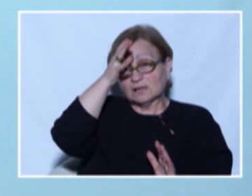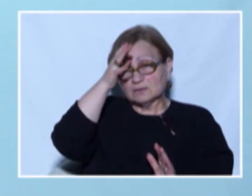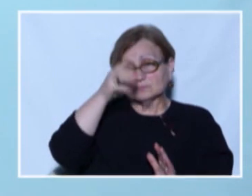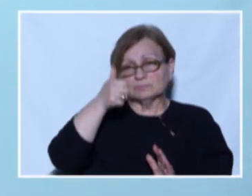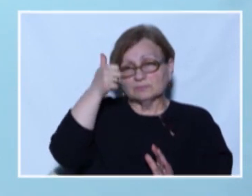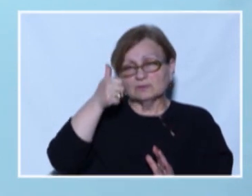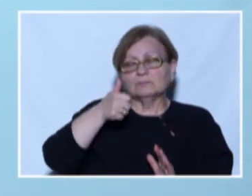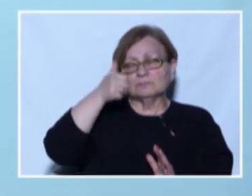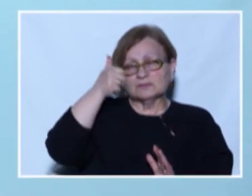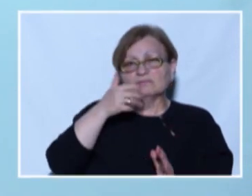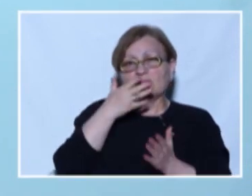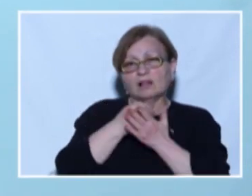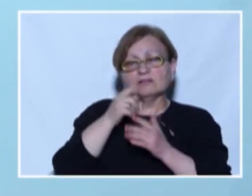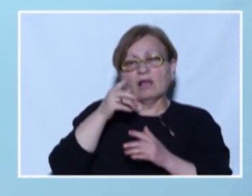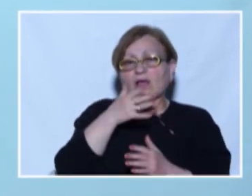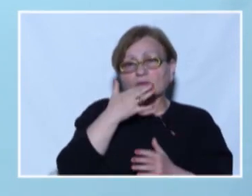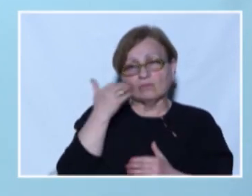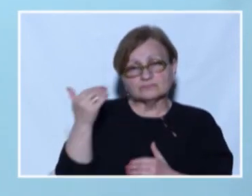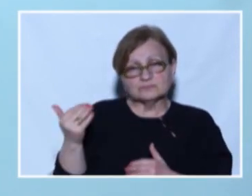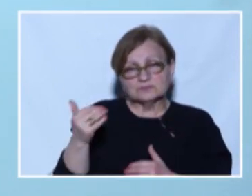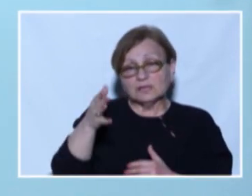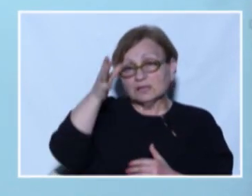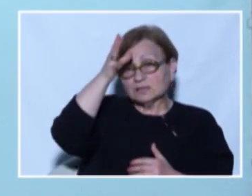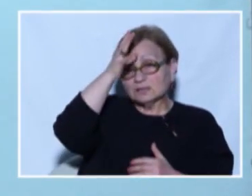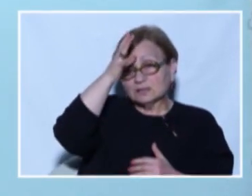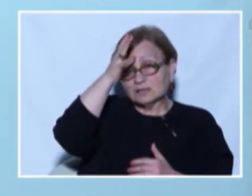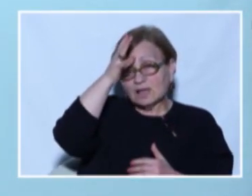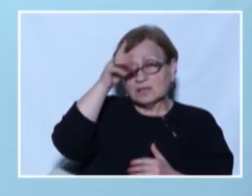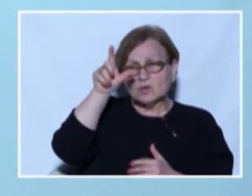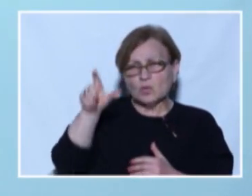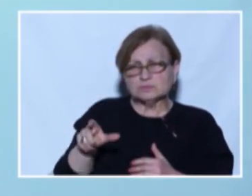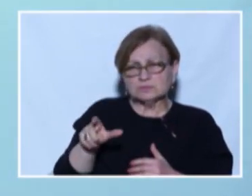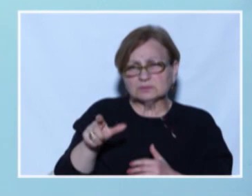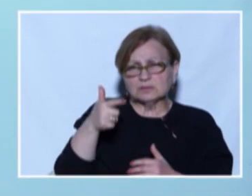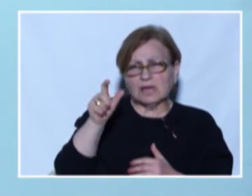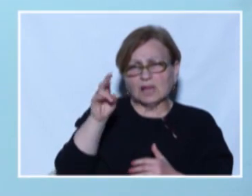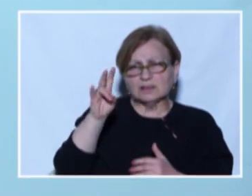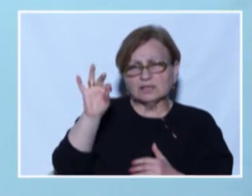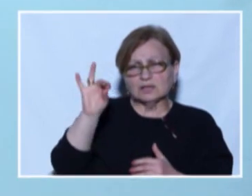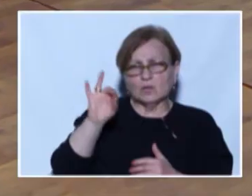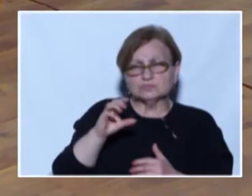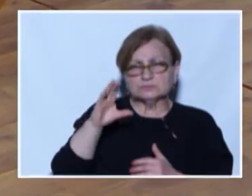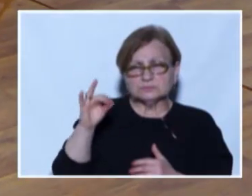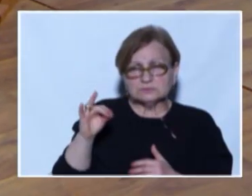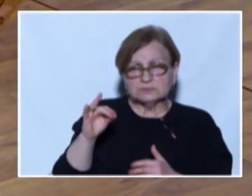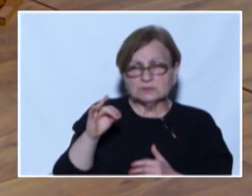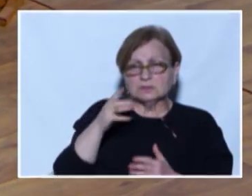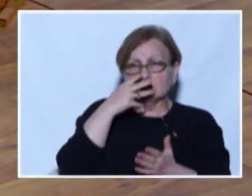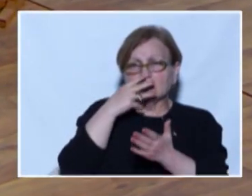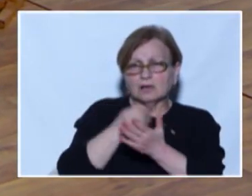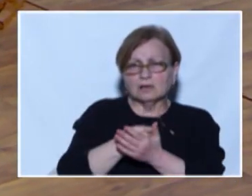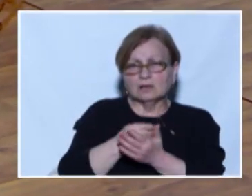ანუ კოსმოსურთან. გენიოსს, ამბობს ვაჟა-ფშაველა, როგორც პიროვნებას, ინდივიდს, აქვს